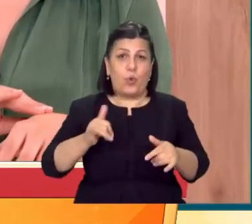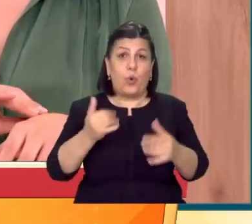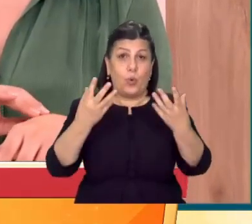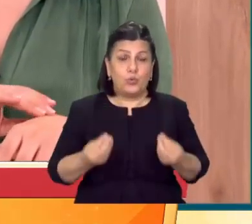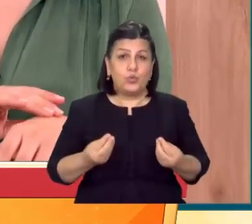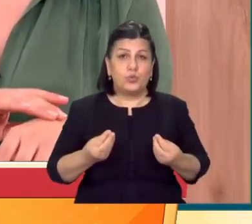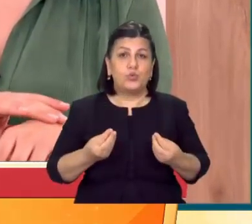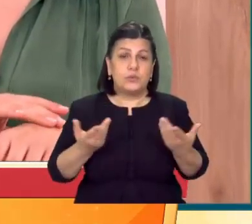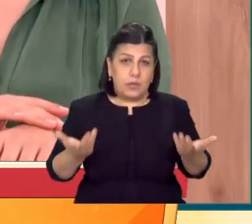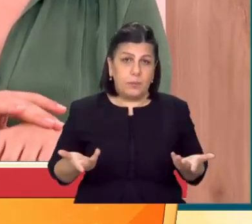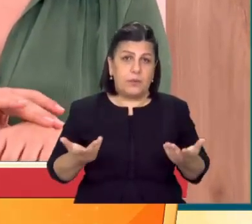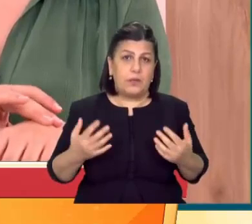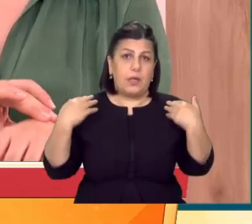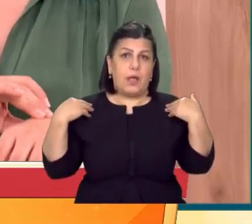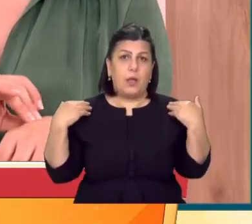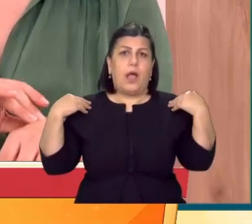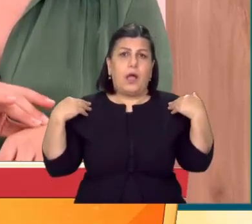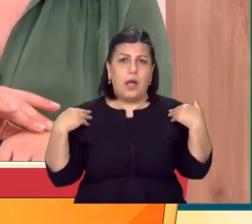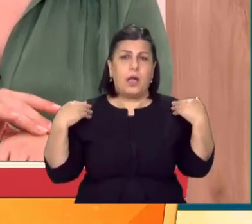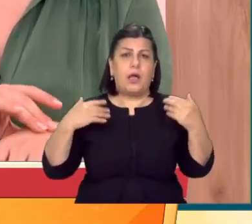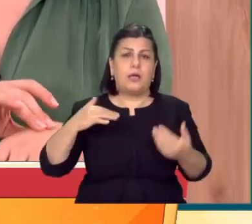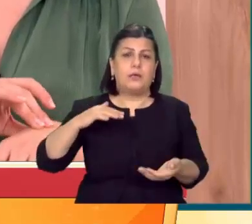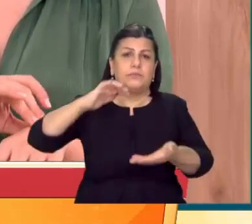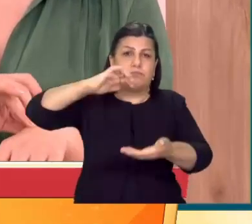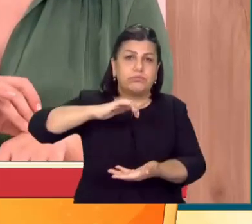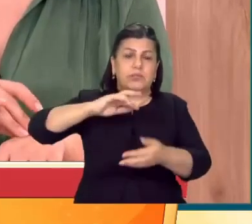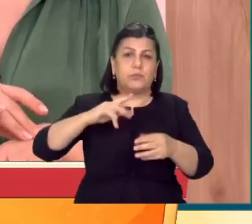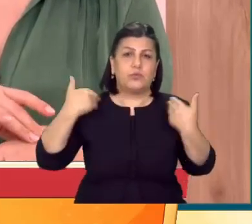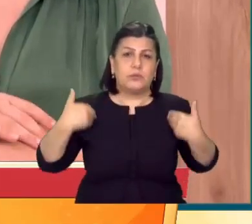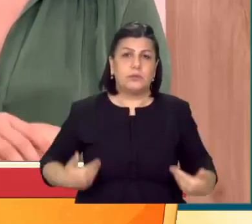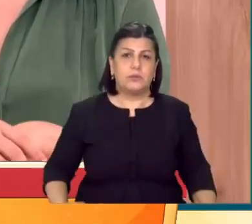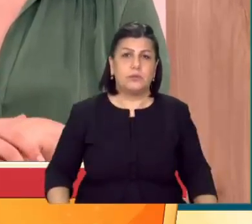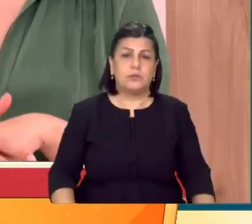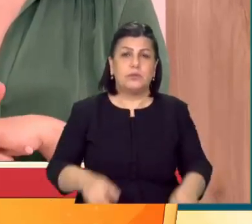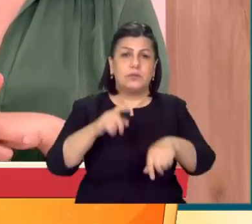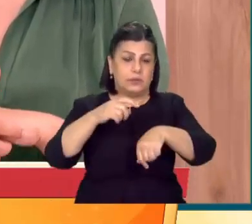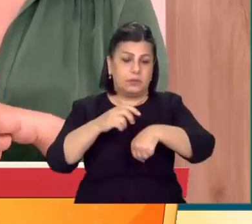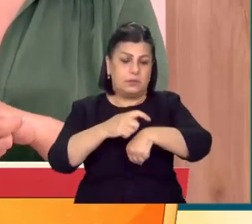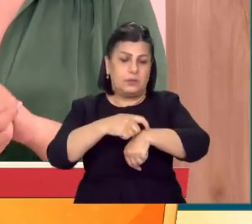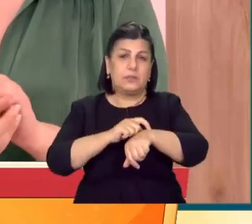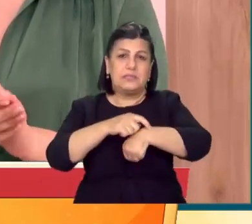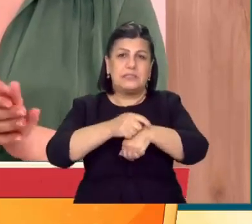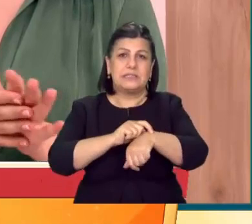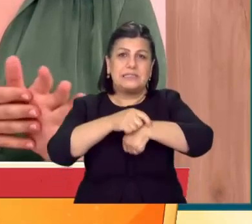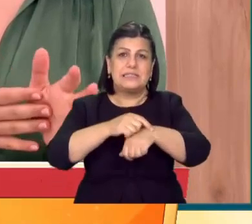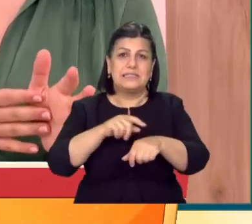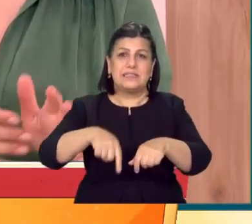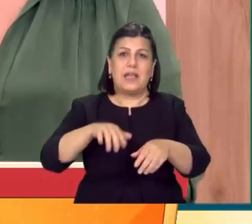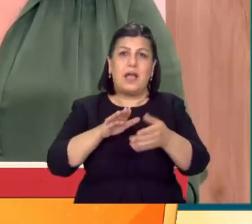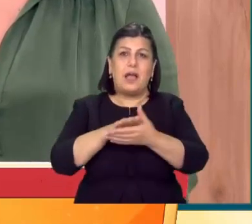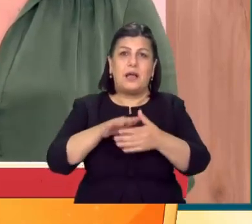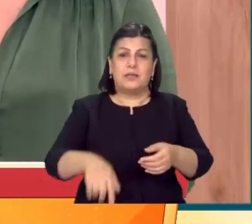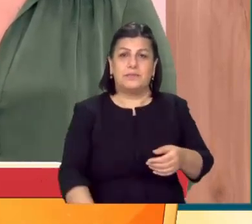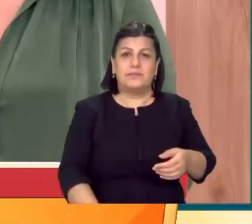zaman tabii ki yük biniyor. Diz kapaklarında sıvı azalmasına neden oluyor. Bir gün o sıvı